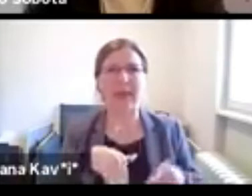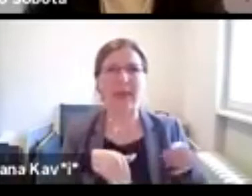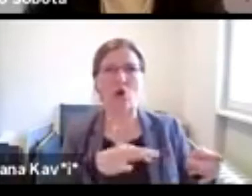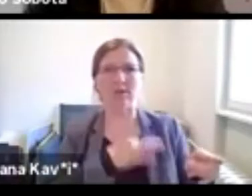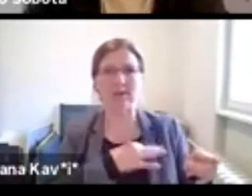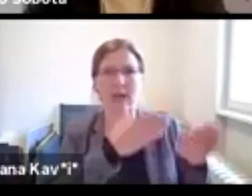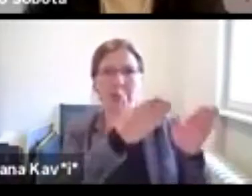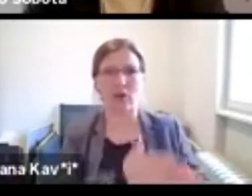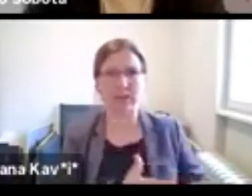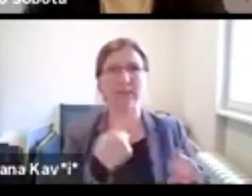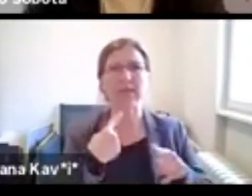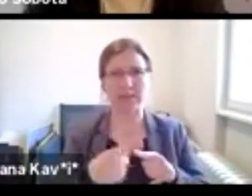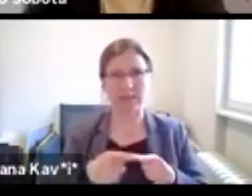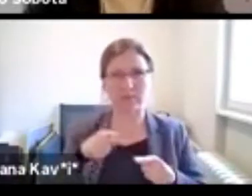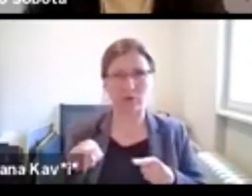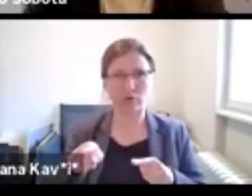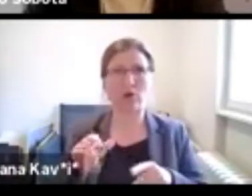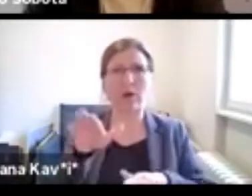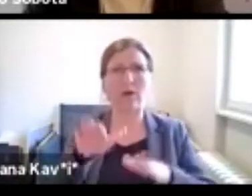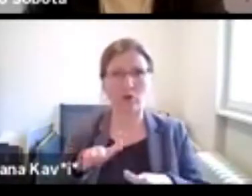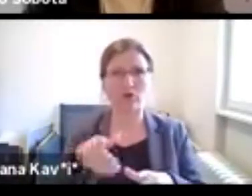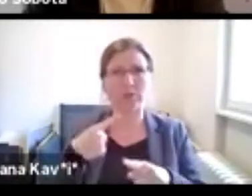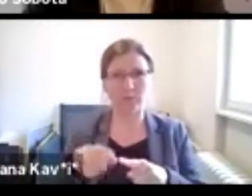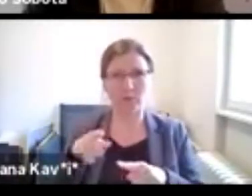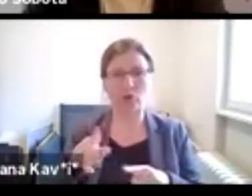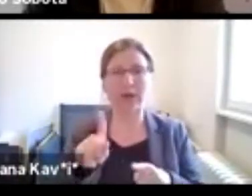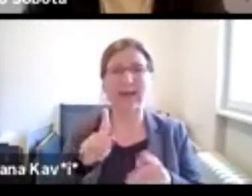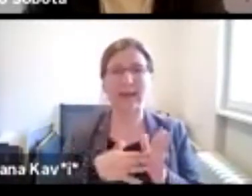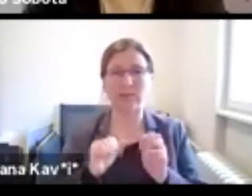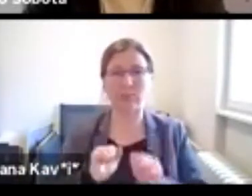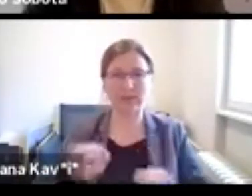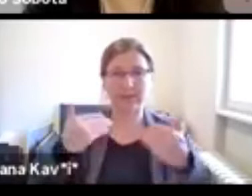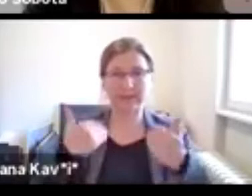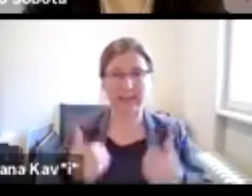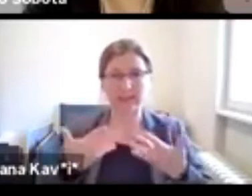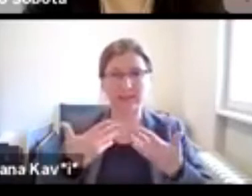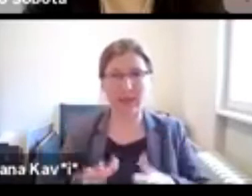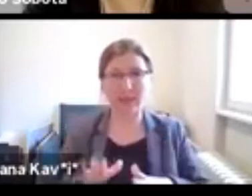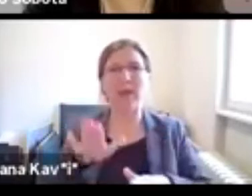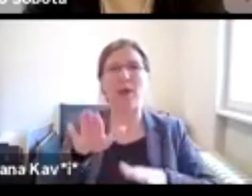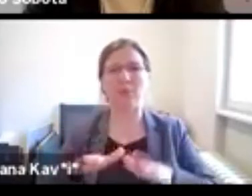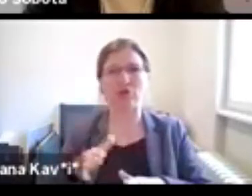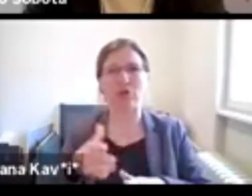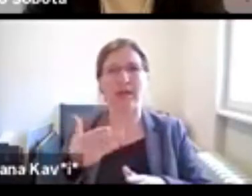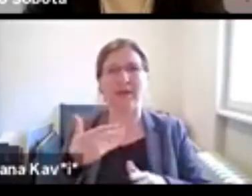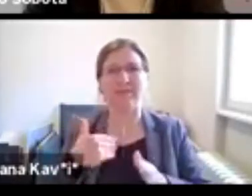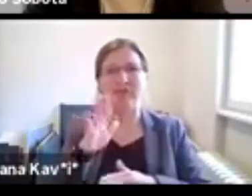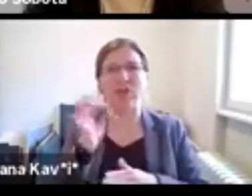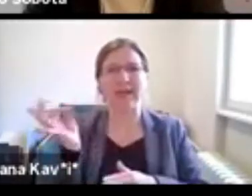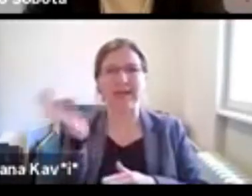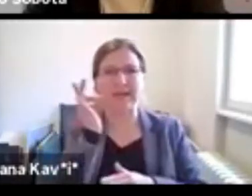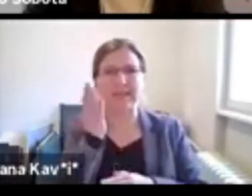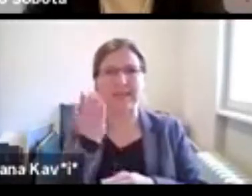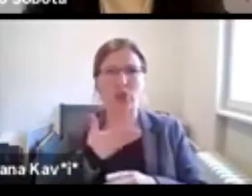toga onda u pojačanom riziku u odnosu na tu zdravu osobu zbog tog sniženog imuniteta. U tom slučaju treba